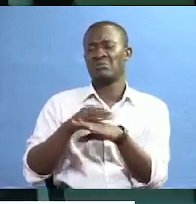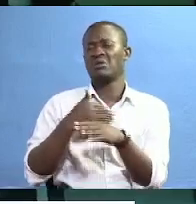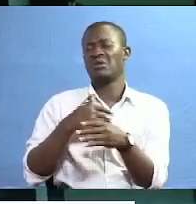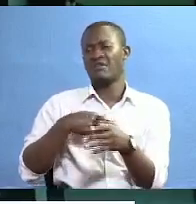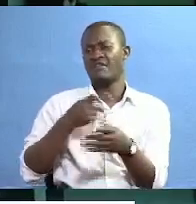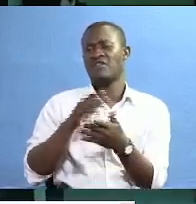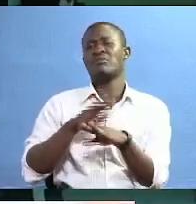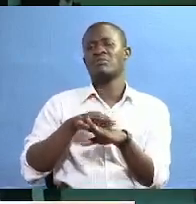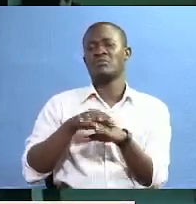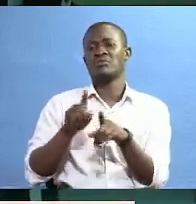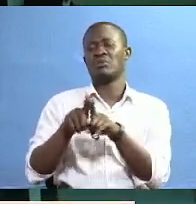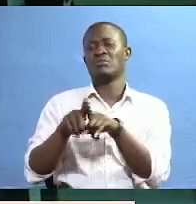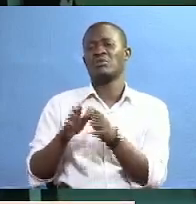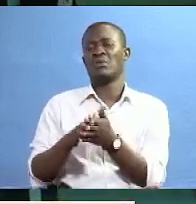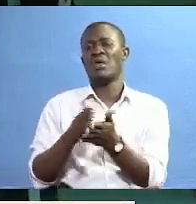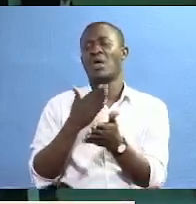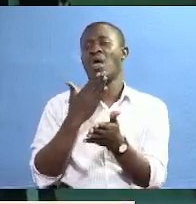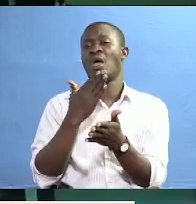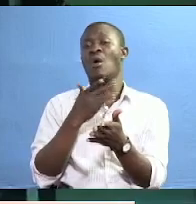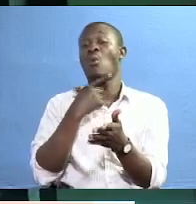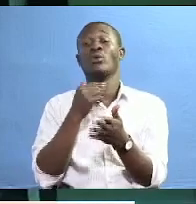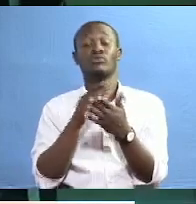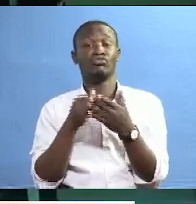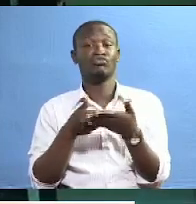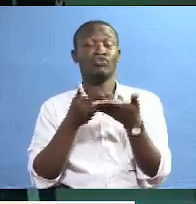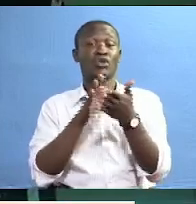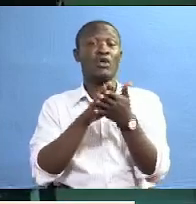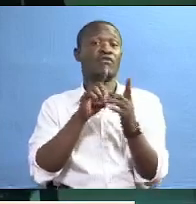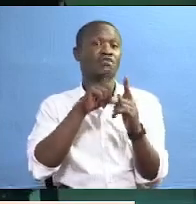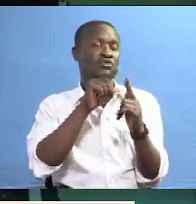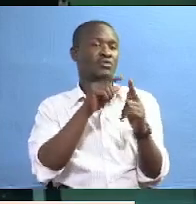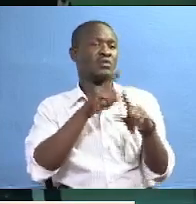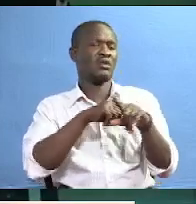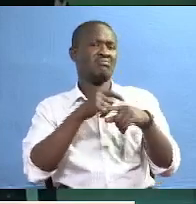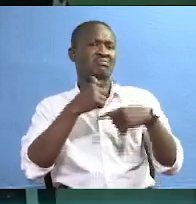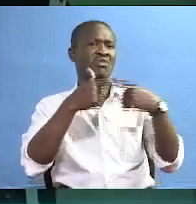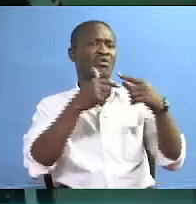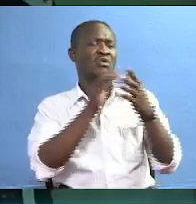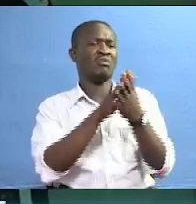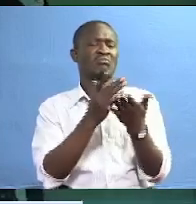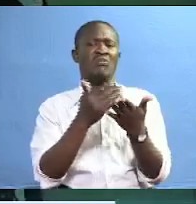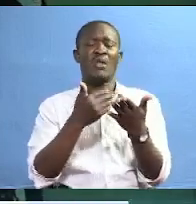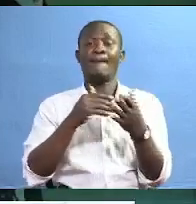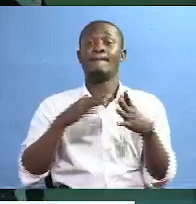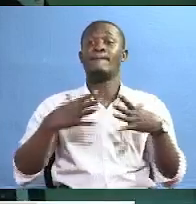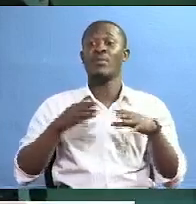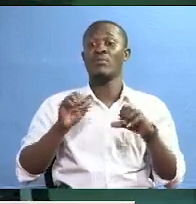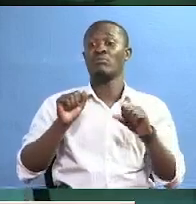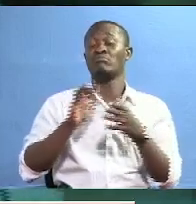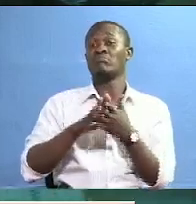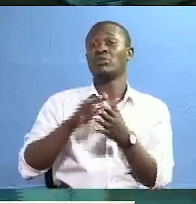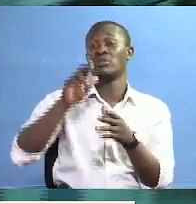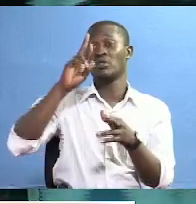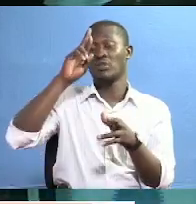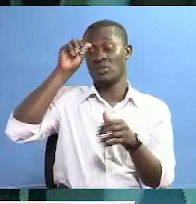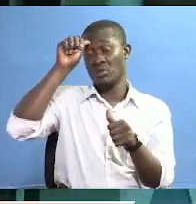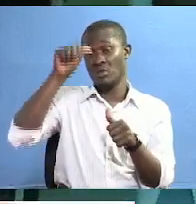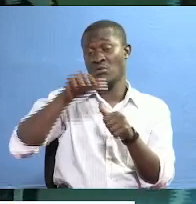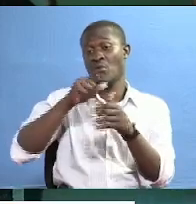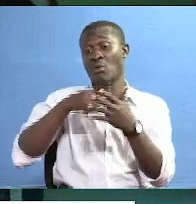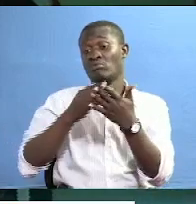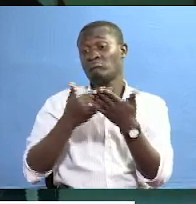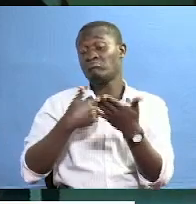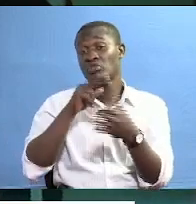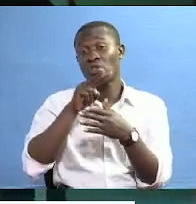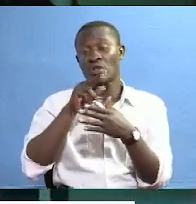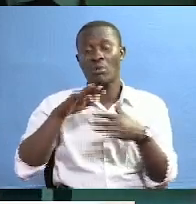what I like to leave a statement when I go somewhere. People should remember what they actually saw me dressing